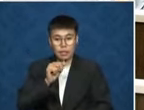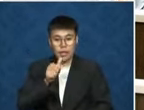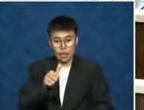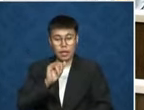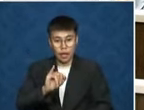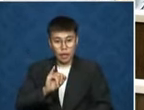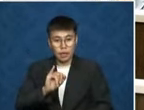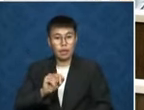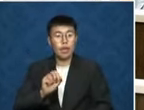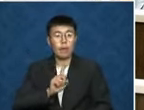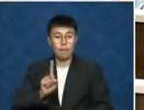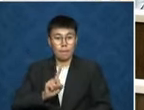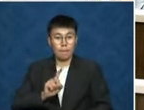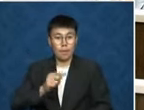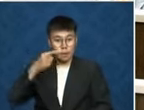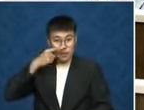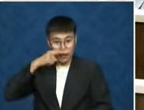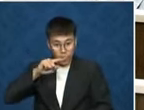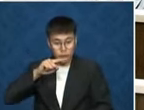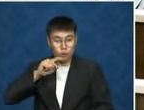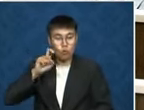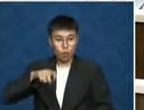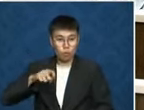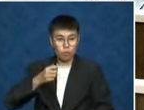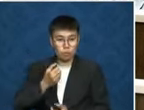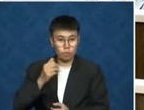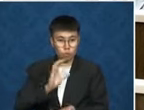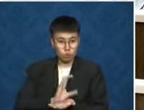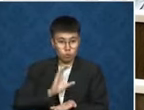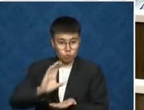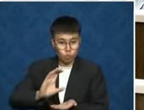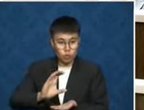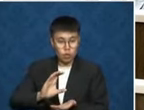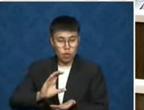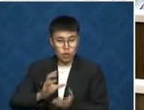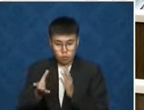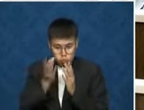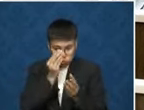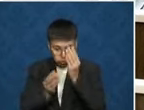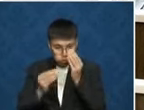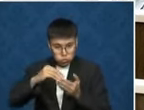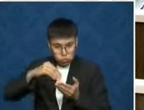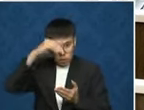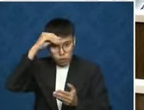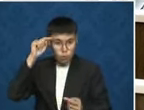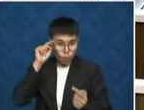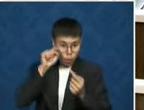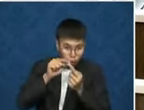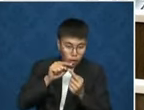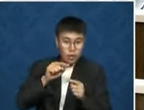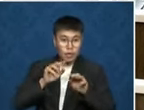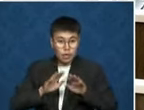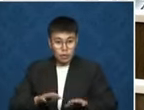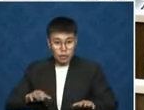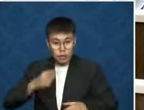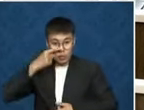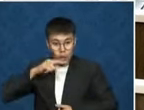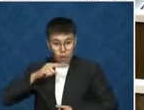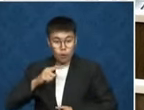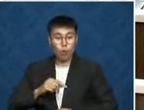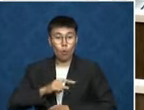ดนั้นได้เนี่ยสำหรับประเทศไทยเราก็ต้องลงทุนการศึกษาให้มากขึ้นนะครับเราต้องตั้งเป้าหมายให้เด็กไทย